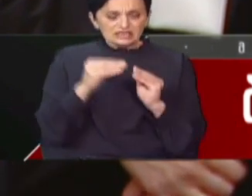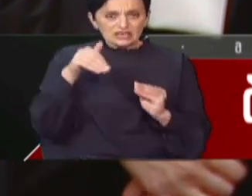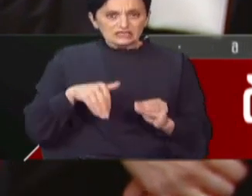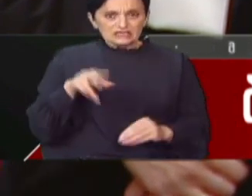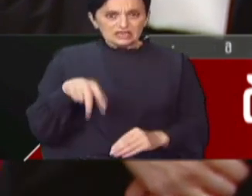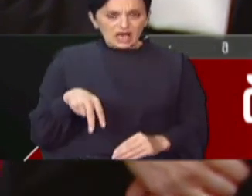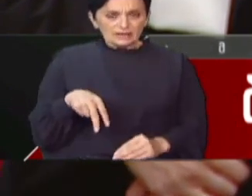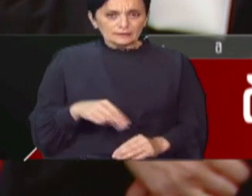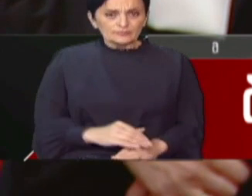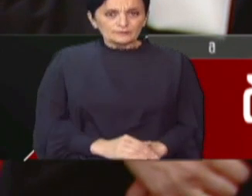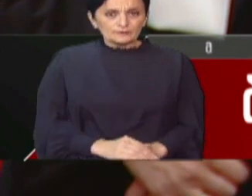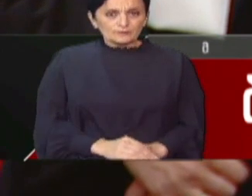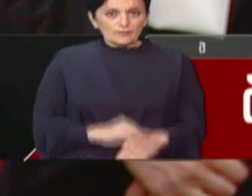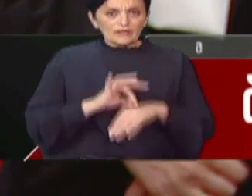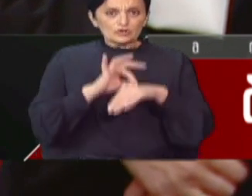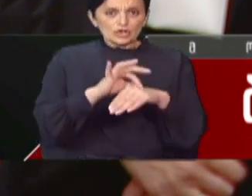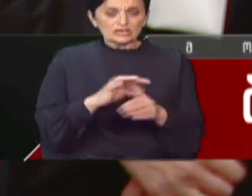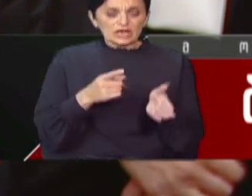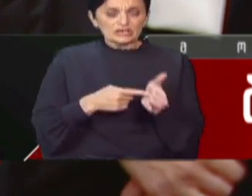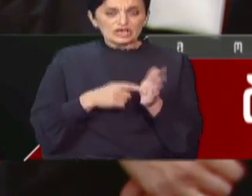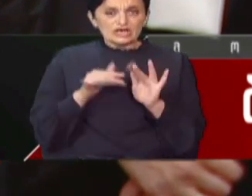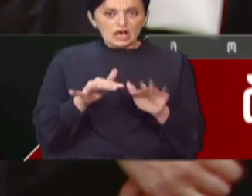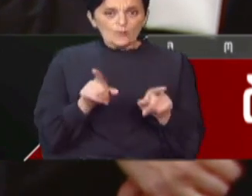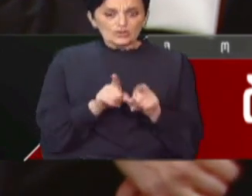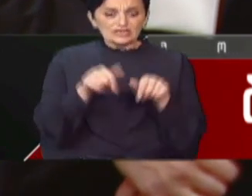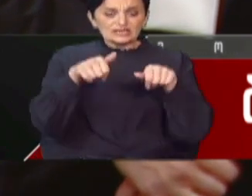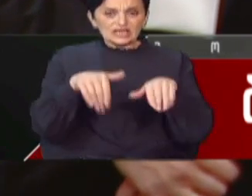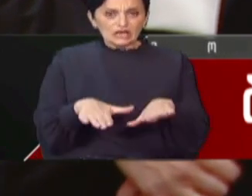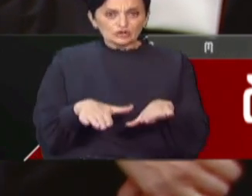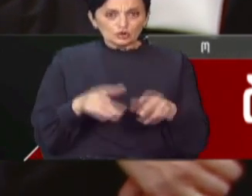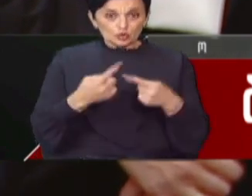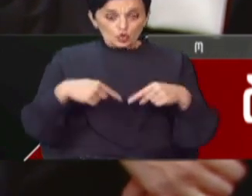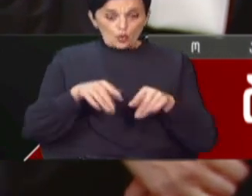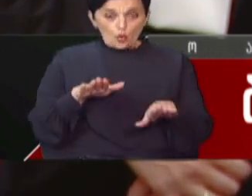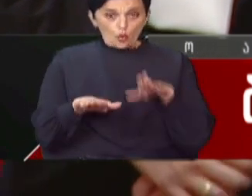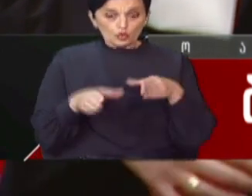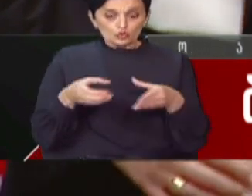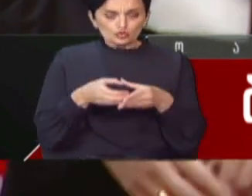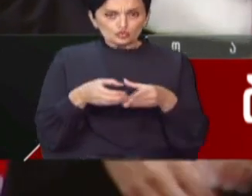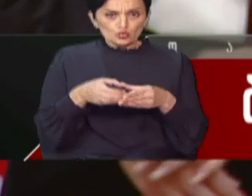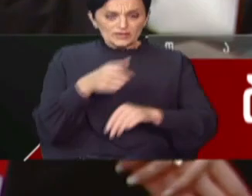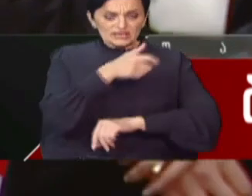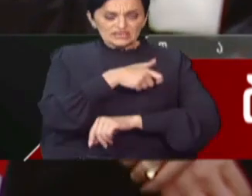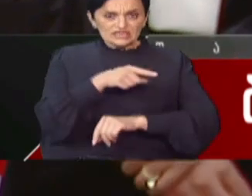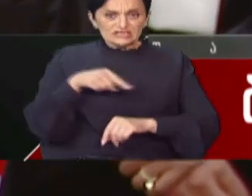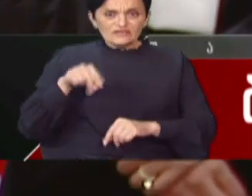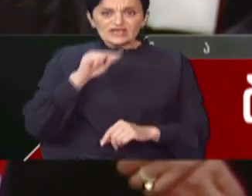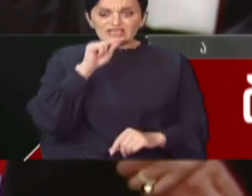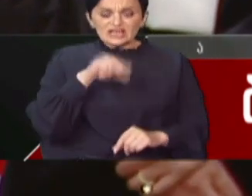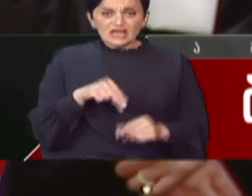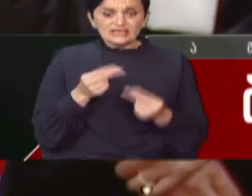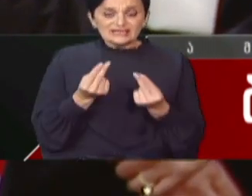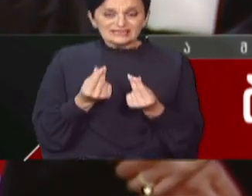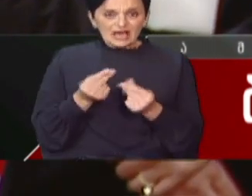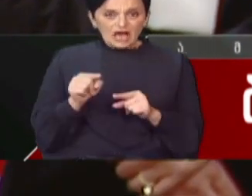ლარი. ჩატარებული გამოძიებით ასევე დადგინდა, რომ ორგანიზებული ჯგუფის წევრებმა დანაშაულებრივი